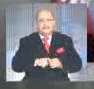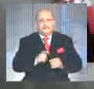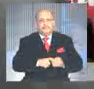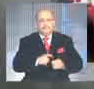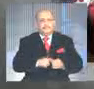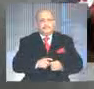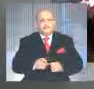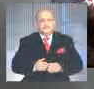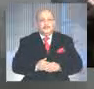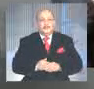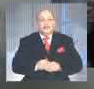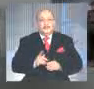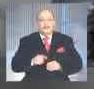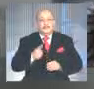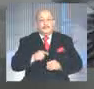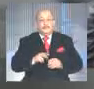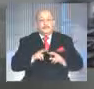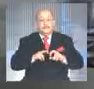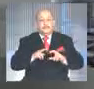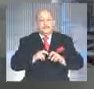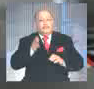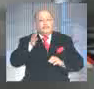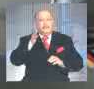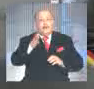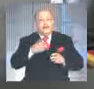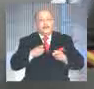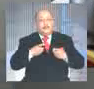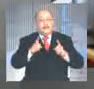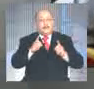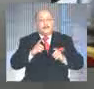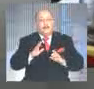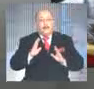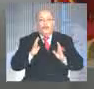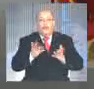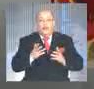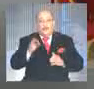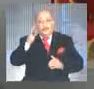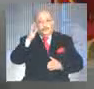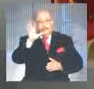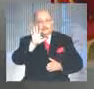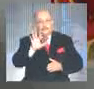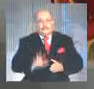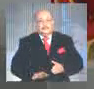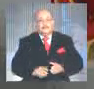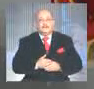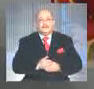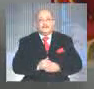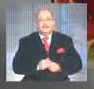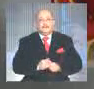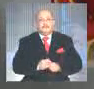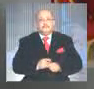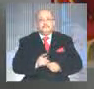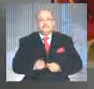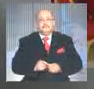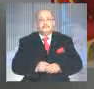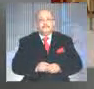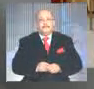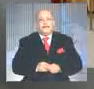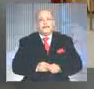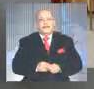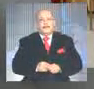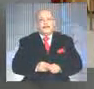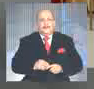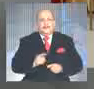بالتنمية المحلية والديمقراطية التشاركية وسبل خلق المشاريع الصغرى. وقد عبر المشاركون في أشغال الندوة